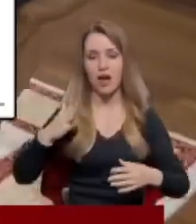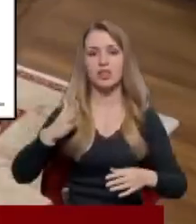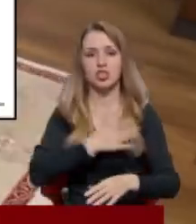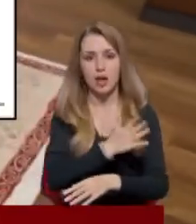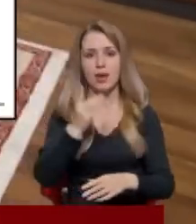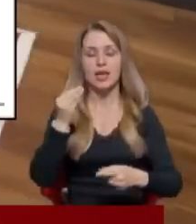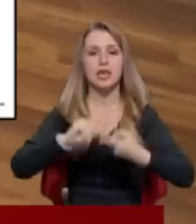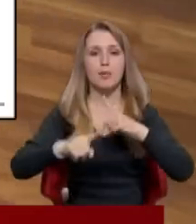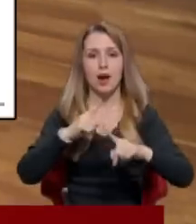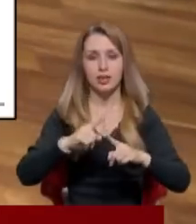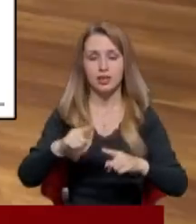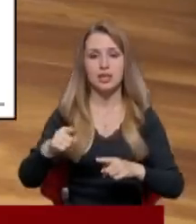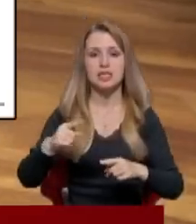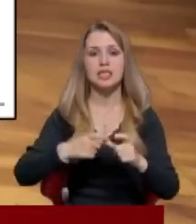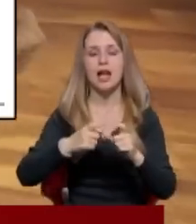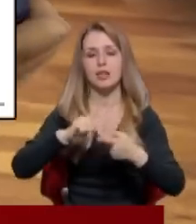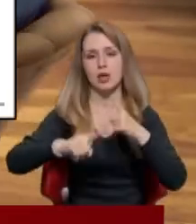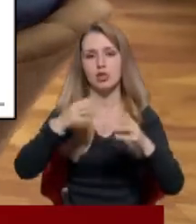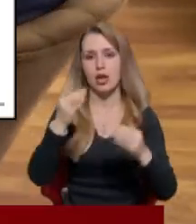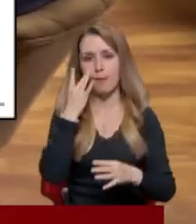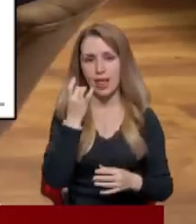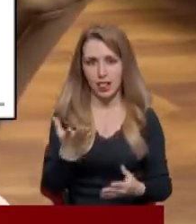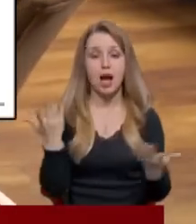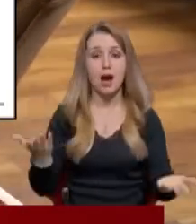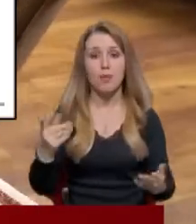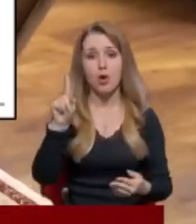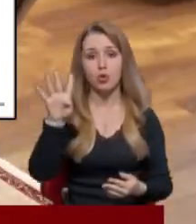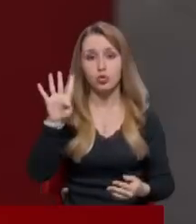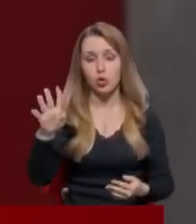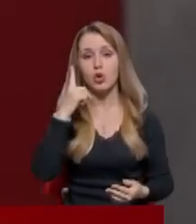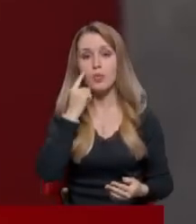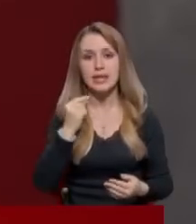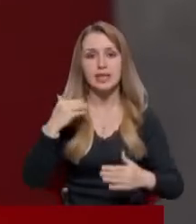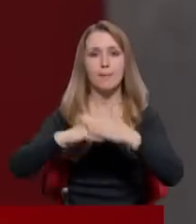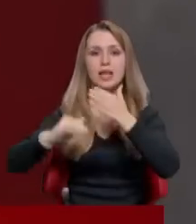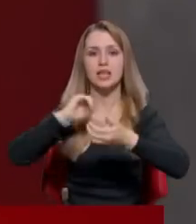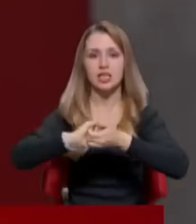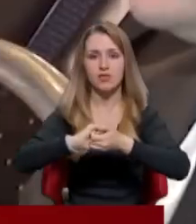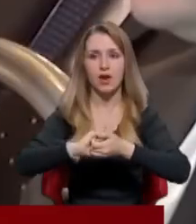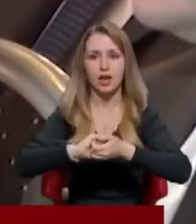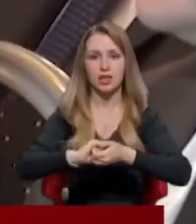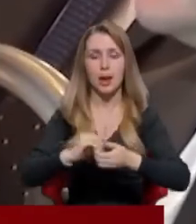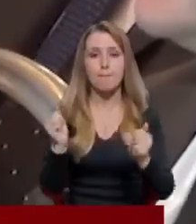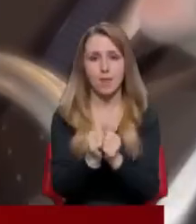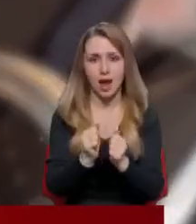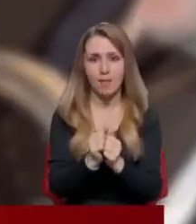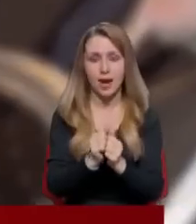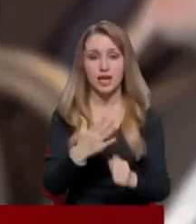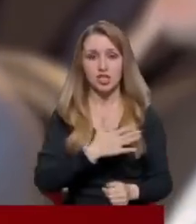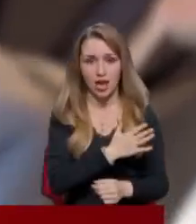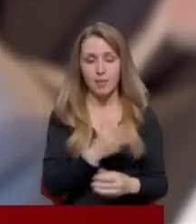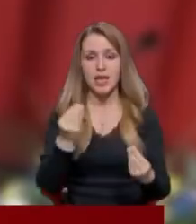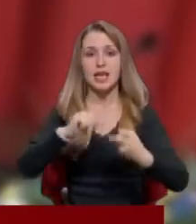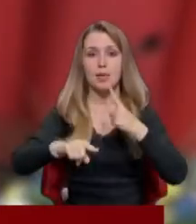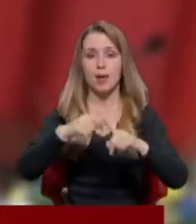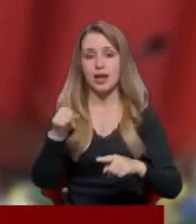iyi Parti ve Saadet Partisi olarak belirlendi Ama 14 Mayıs'ta millet ittifakı çatısı altında sadece CHP ve